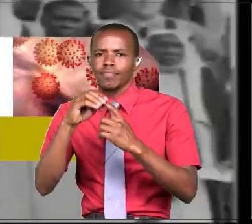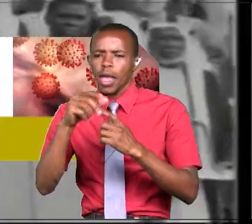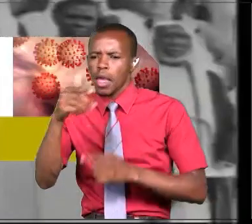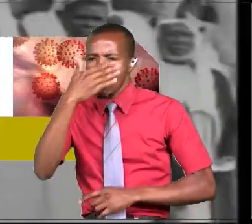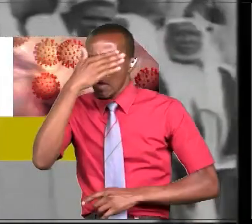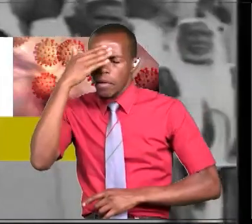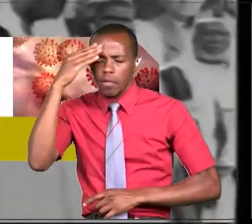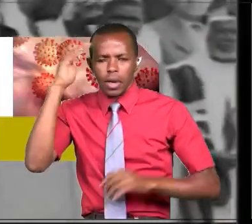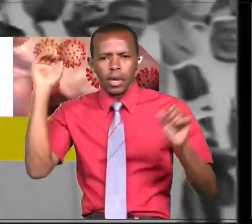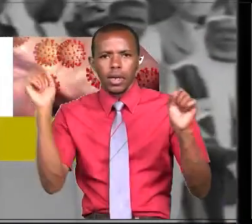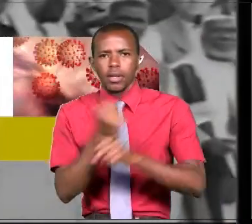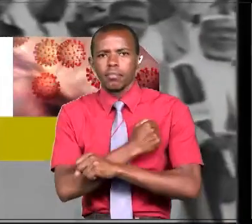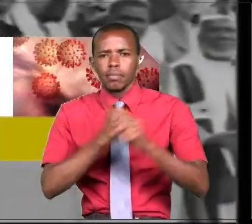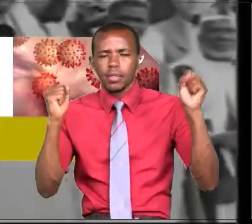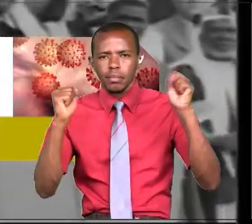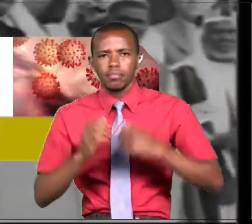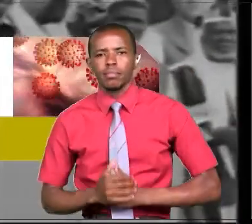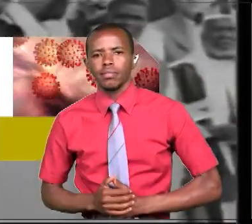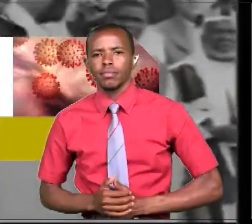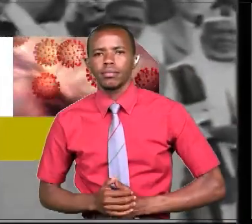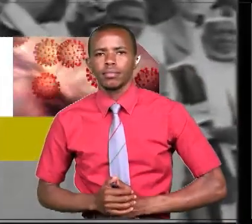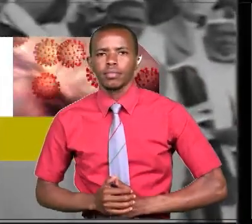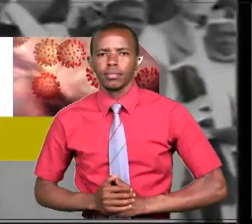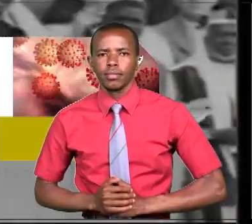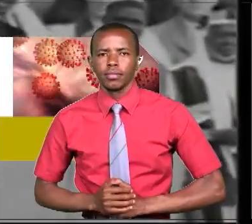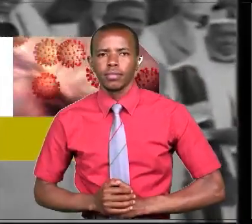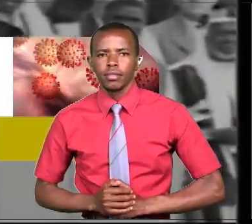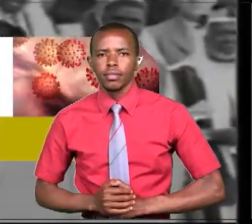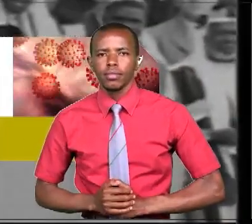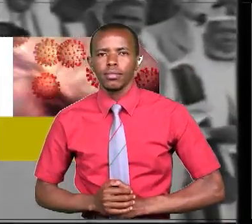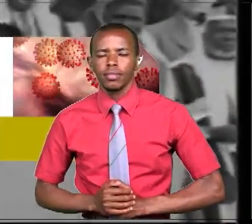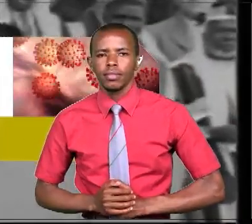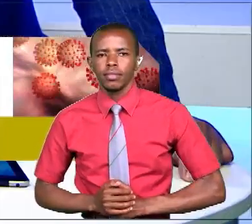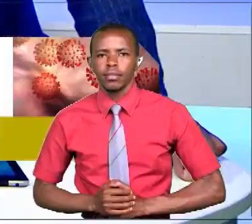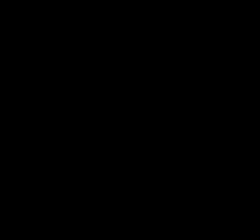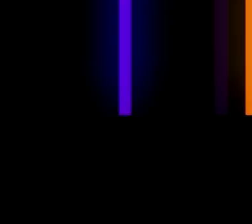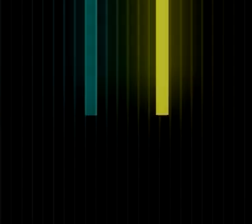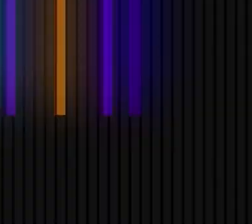hayatamtoka kichani kamwe. Nikiripotia runinga Switch, mimi ni Brian Mwenda.